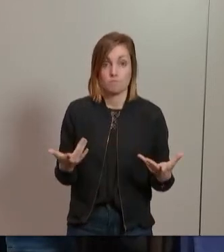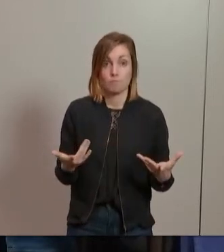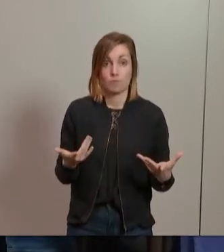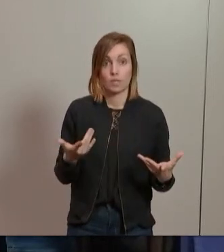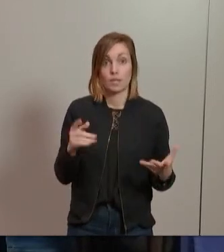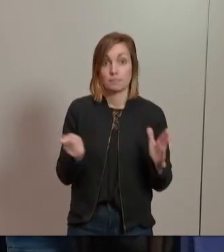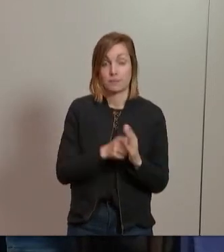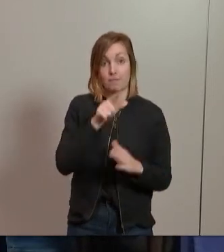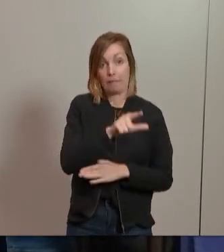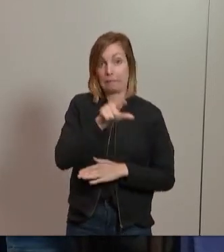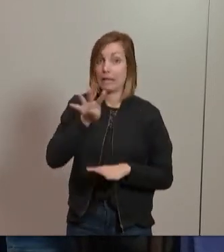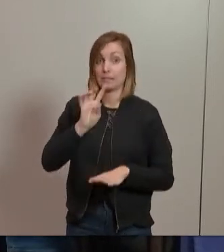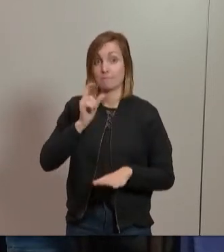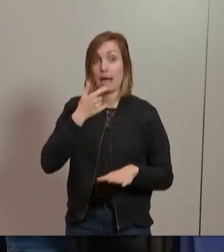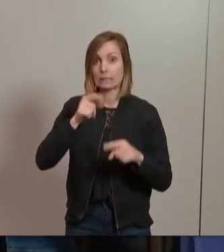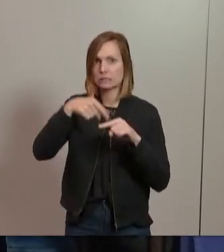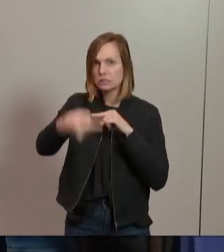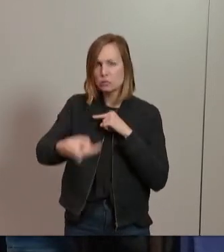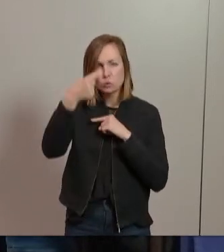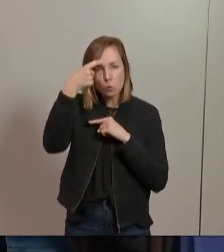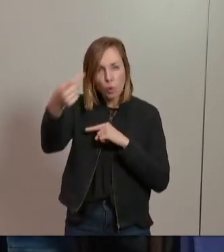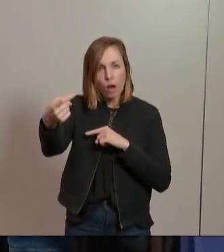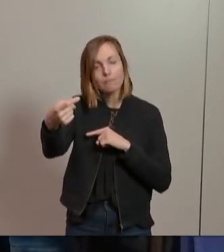au 24 mars, je crois,